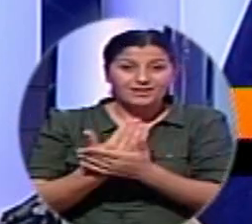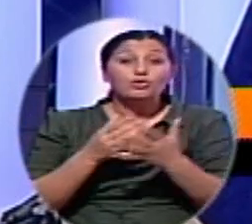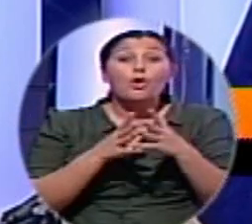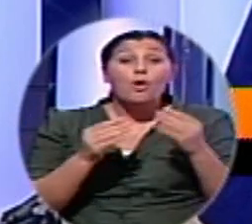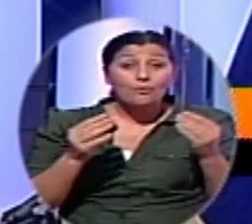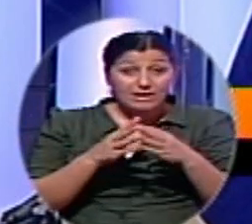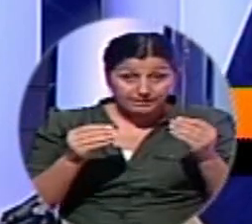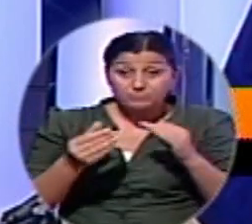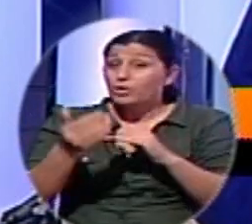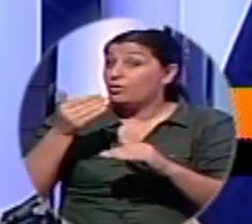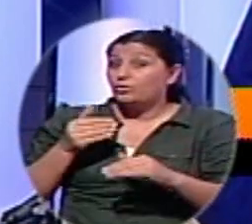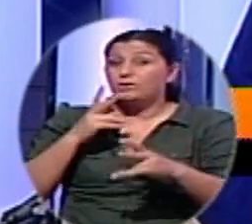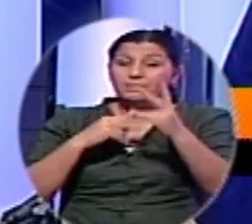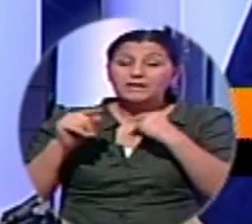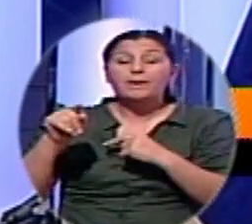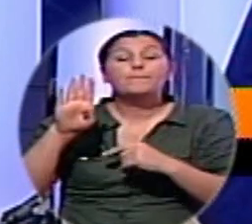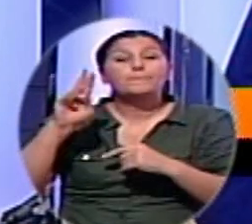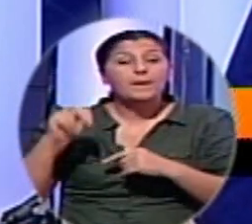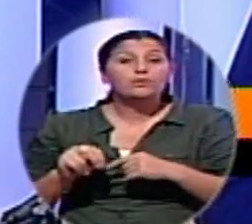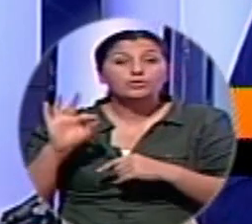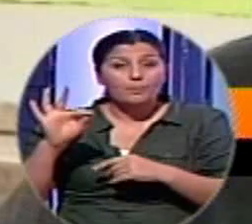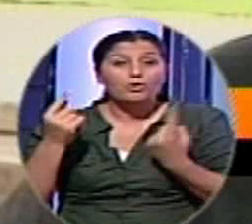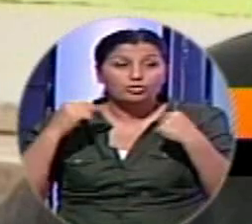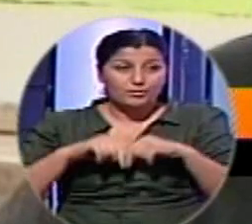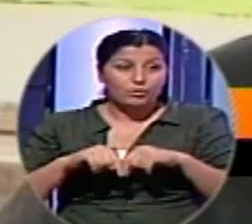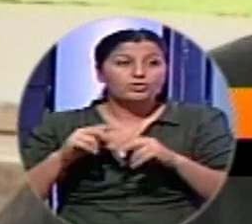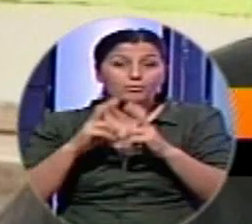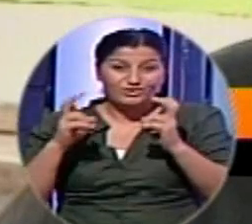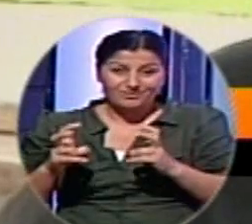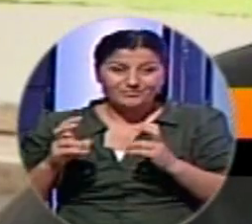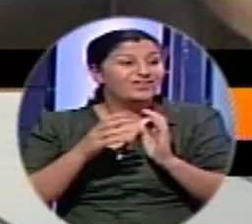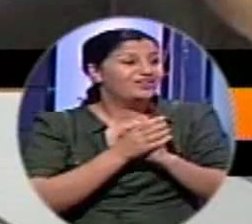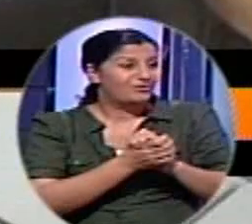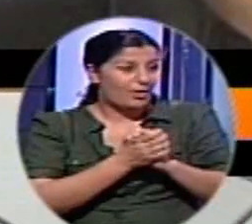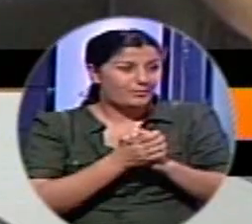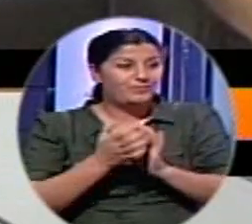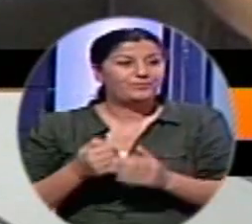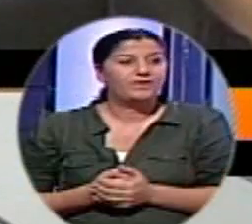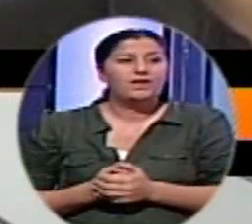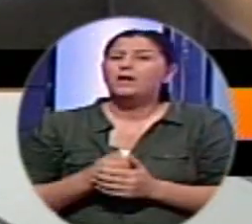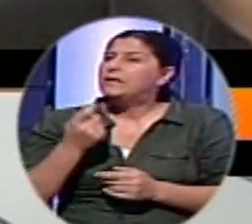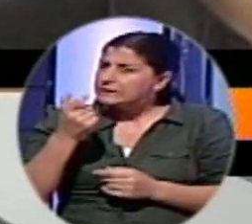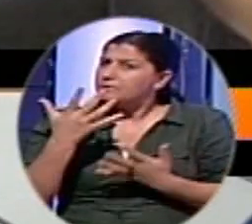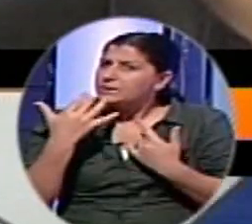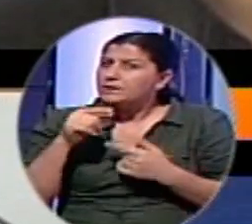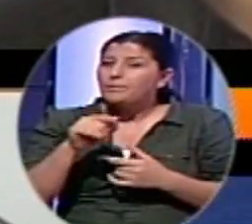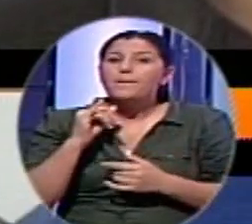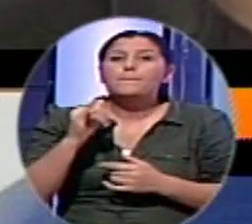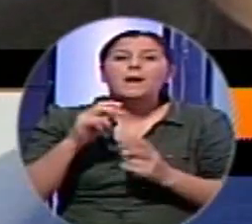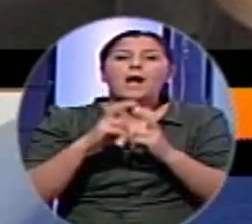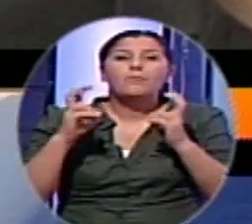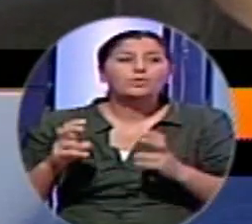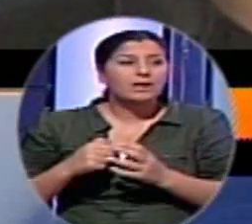באופקים, מוקדם יותר שוחחנו עם בן טופור, יושב ראש העמותה. שלום, ענבל. אולי בכמה מילים תספר לנו על העמותה